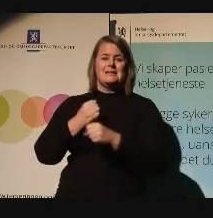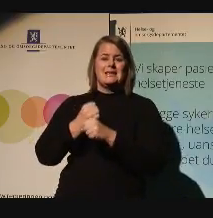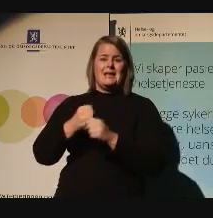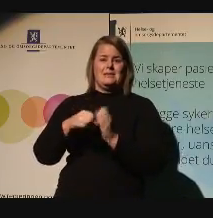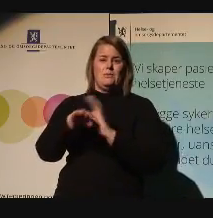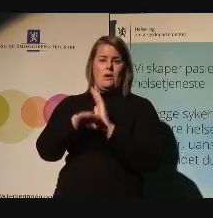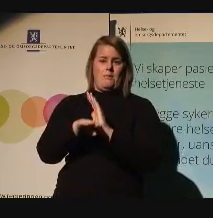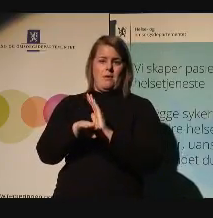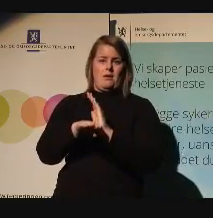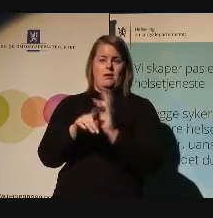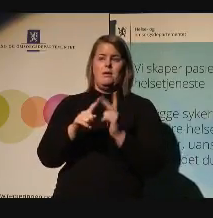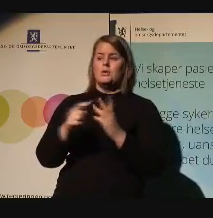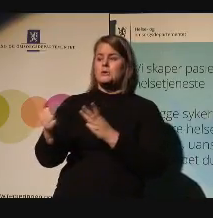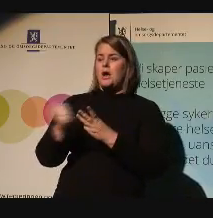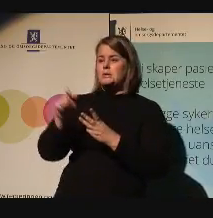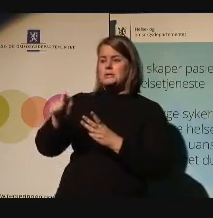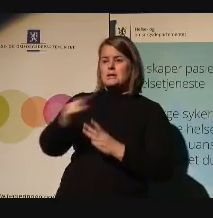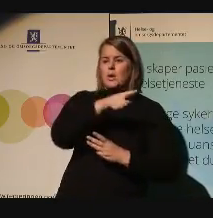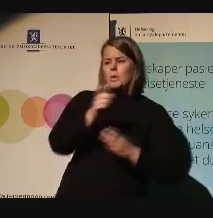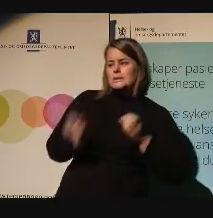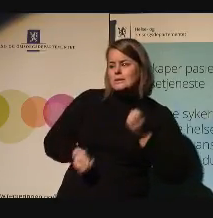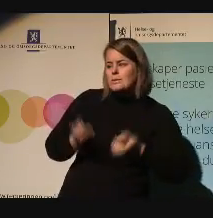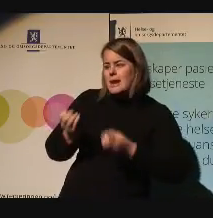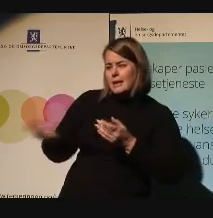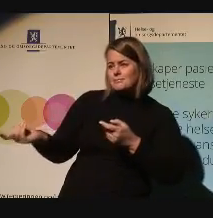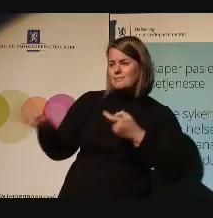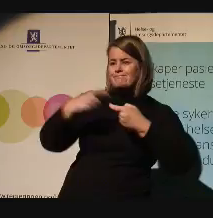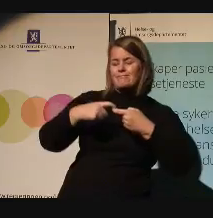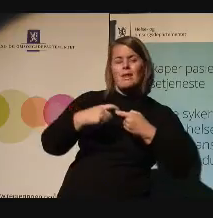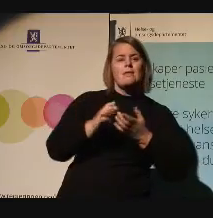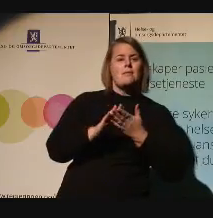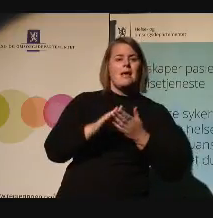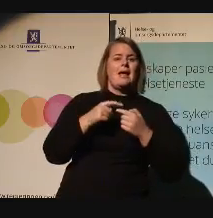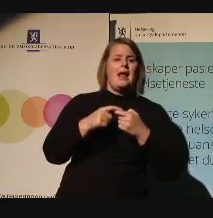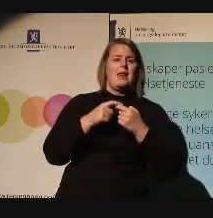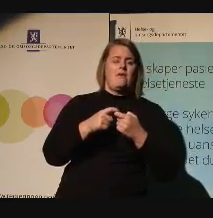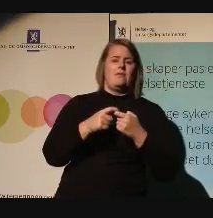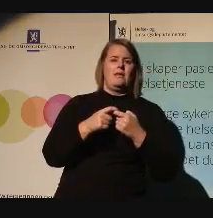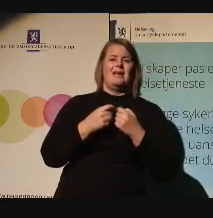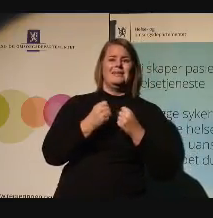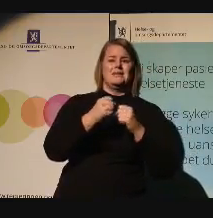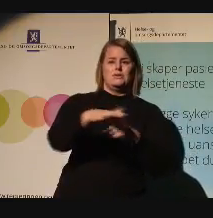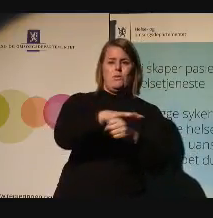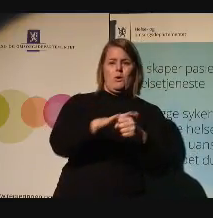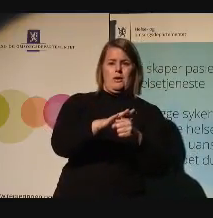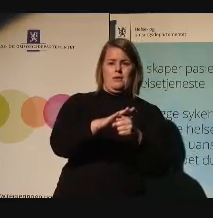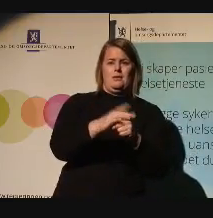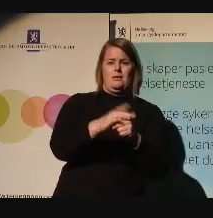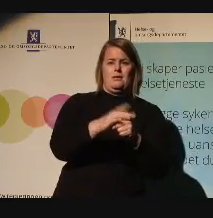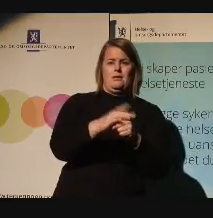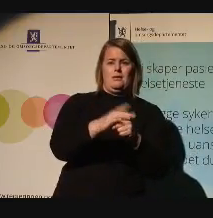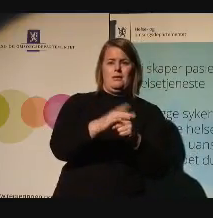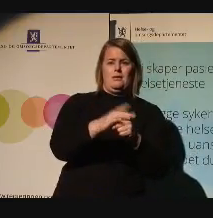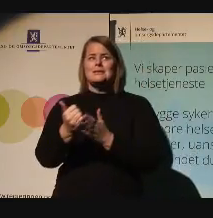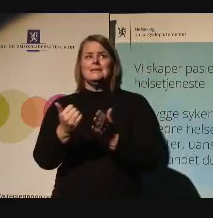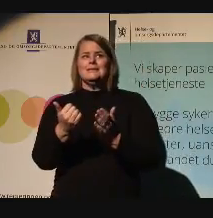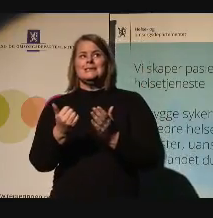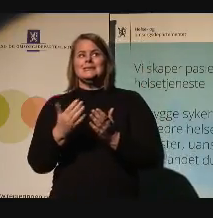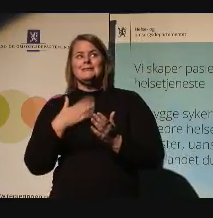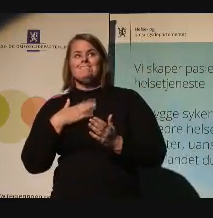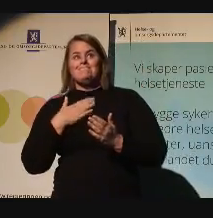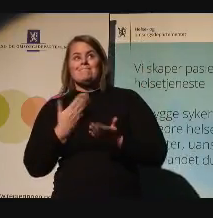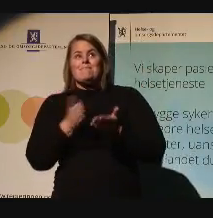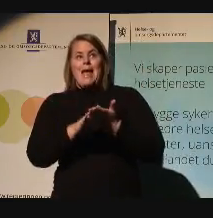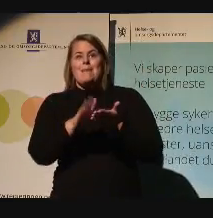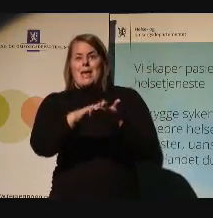har stimulert de ansatte til å delta I relevante innsatsområder. Nå står de ansatte på venteliste for å delta.